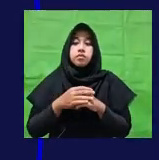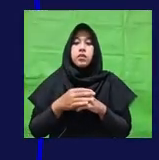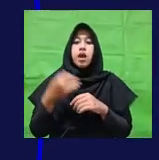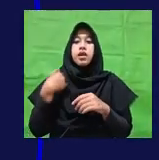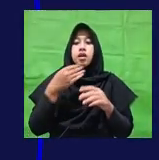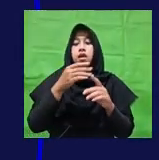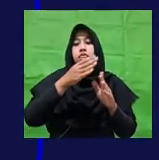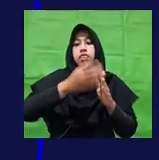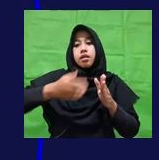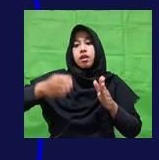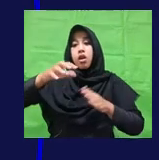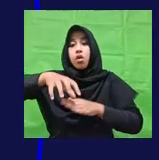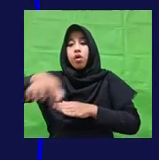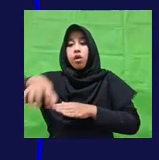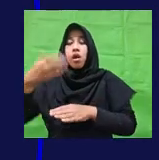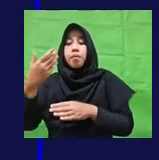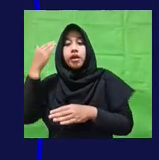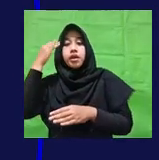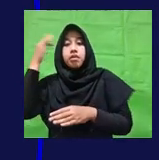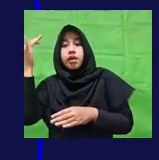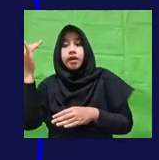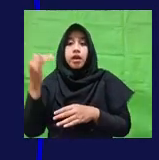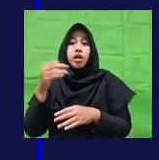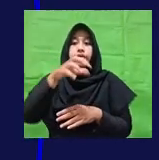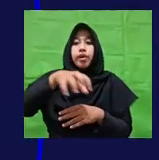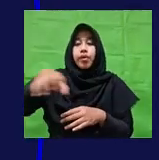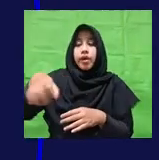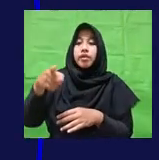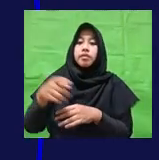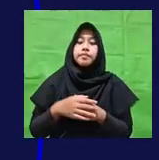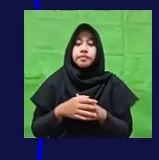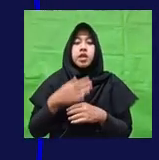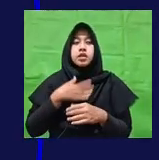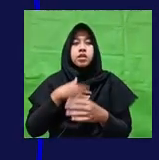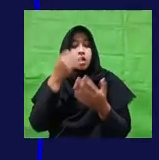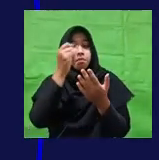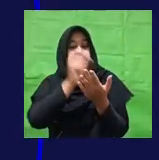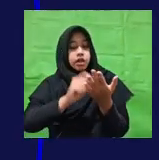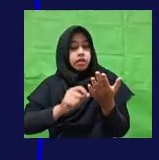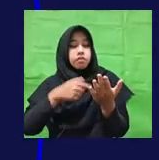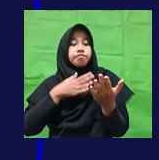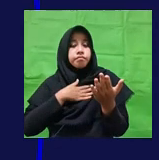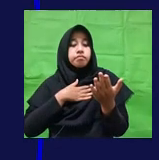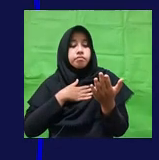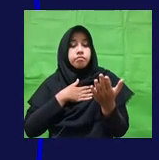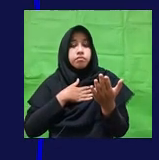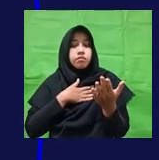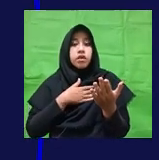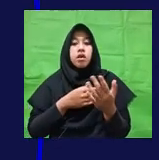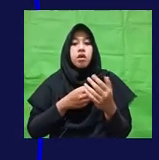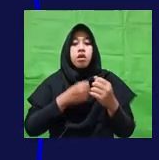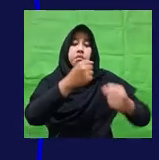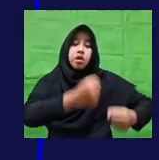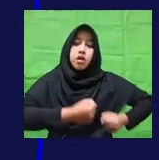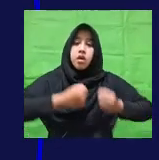dibayangkan terhadap lokal. Gitu kan. Saya mencatat, Bak Tukang Kano yang mengayuh dayung untuk mengantar seniman